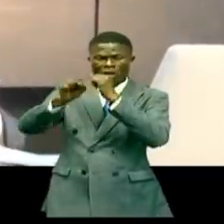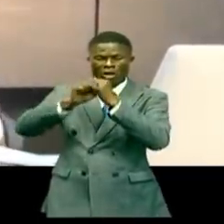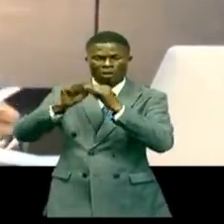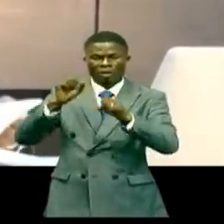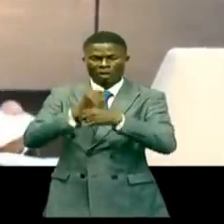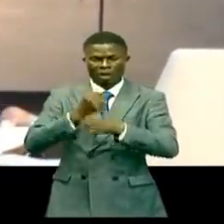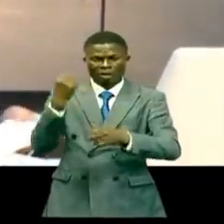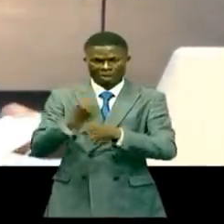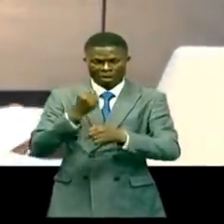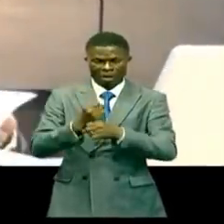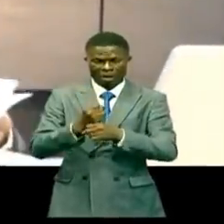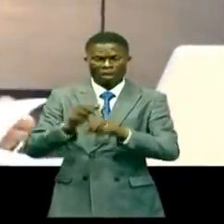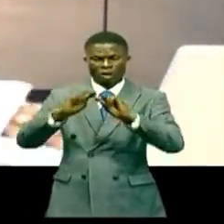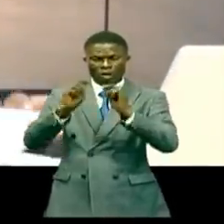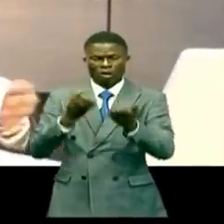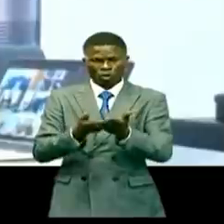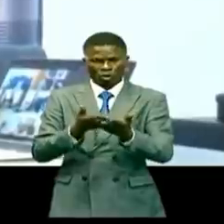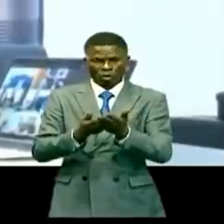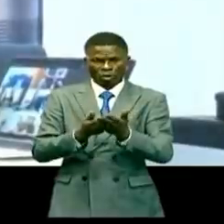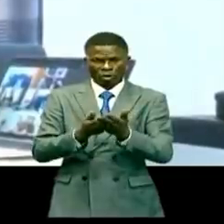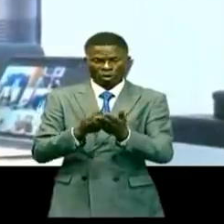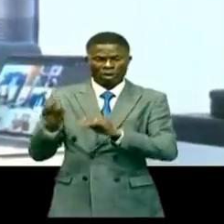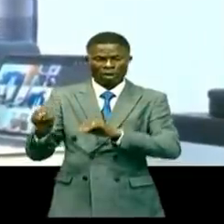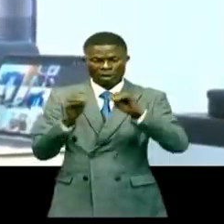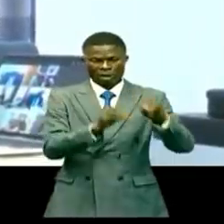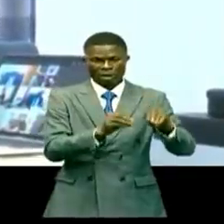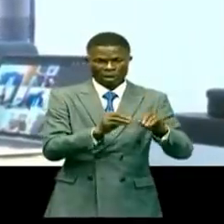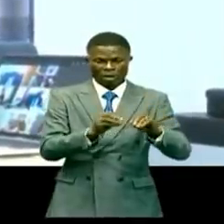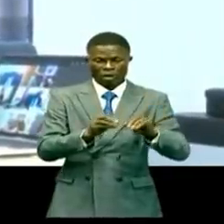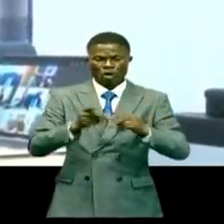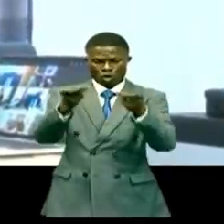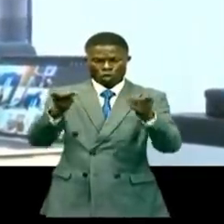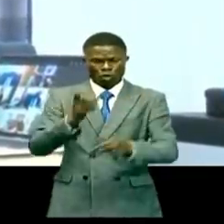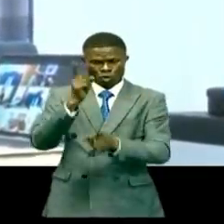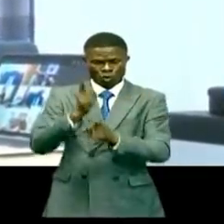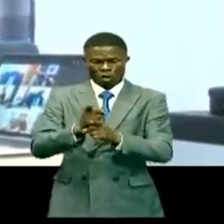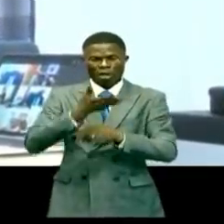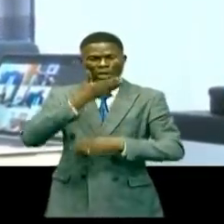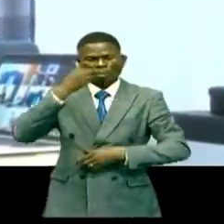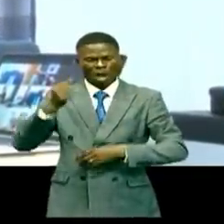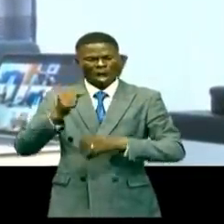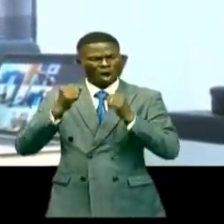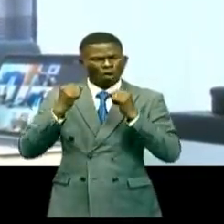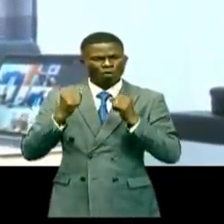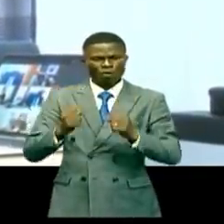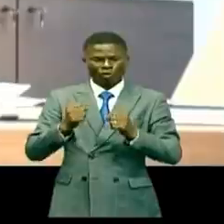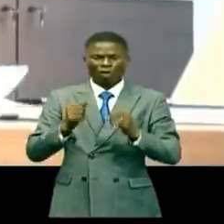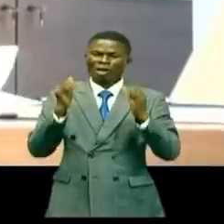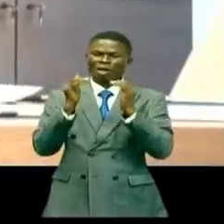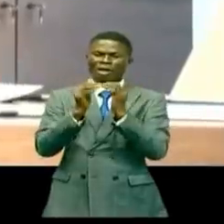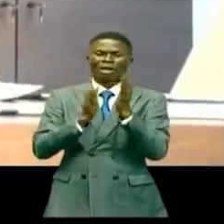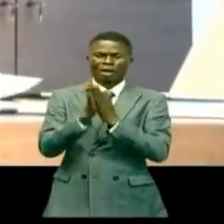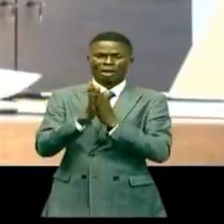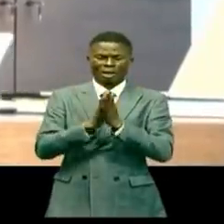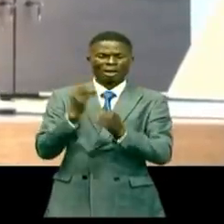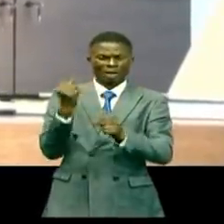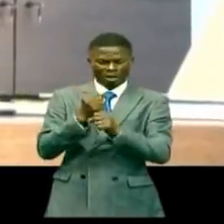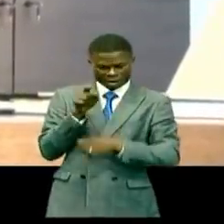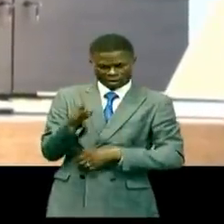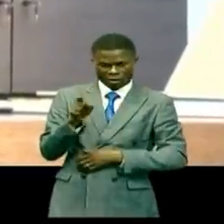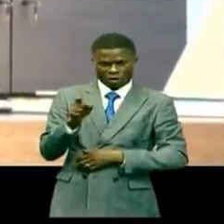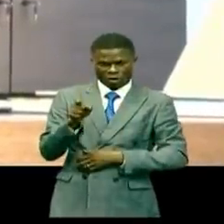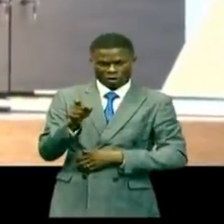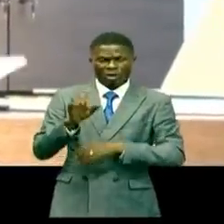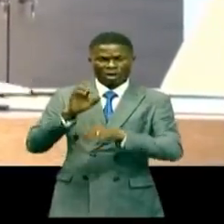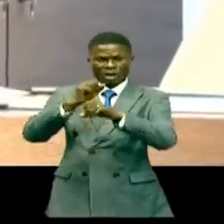l'entrepreneuriat et aux start-up vise à mettre en place un cadre juridique moderne et dynamique relatif à ces secteurs, vecteurs